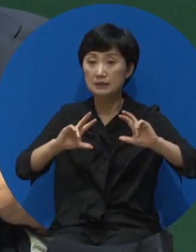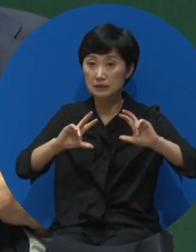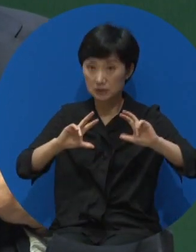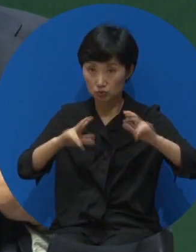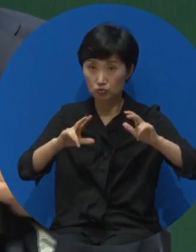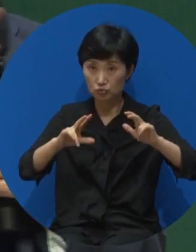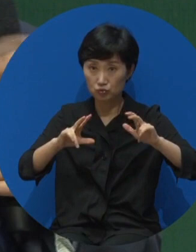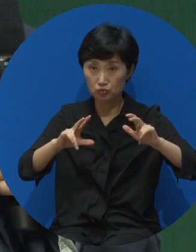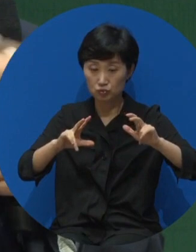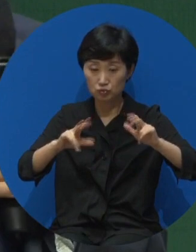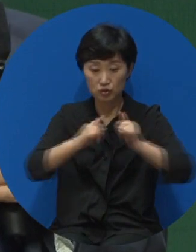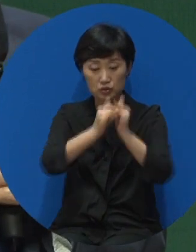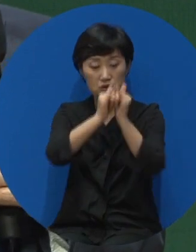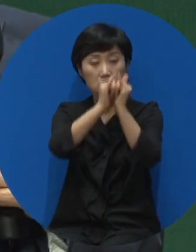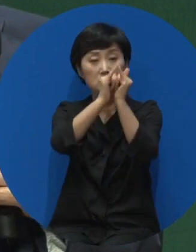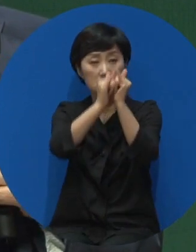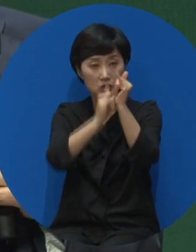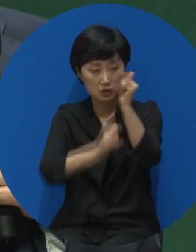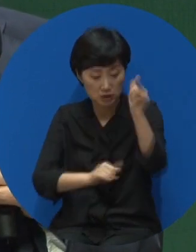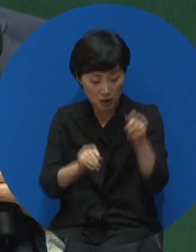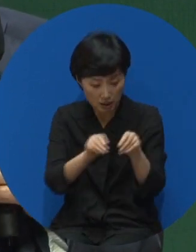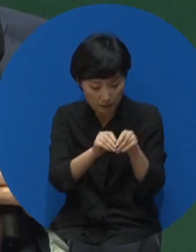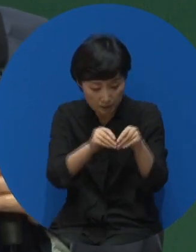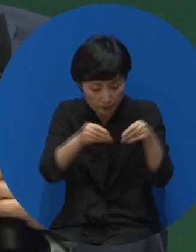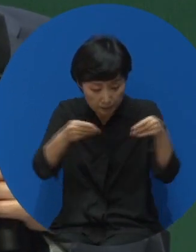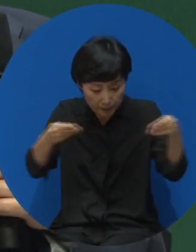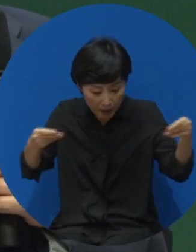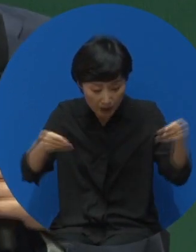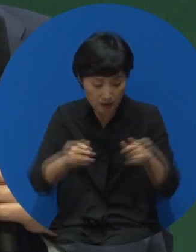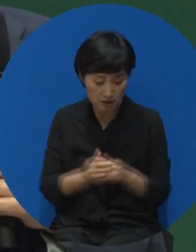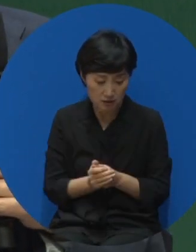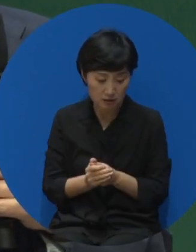말고도 새로 발견해 성공한 사람이 대부분이에요.